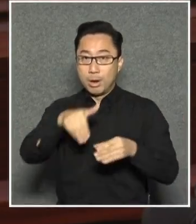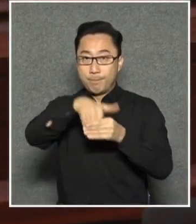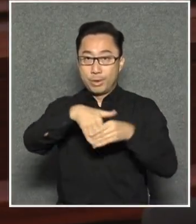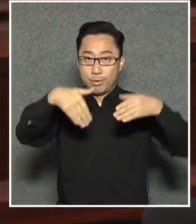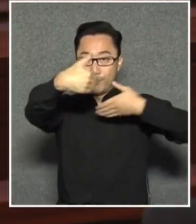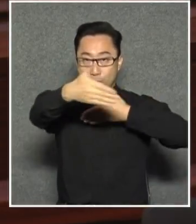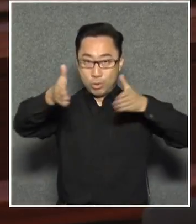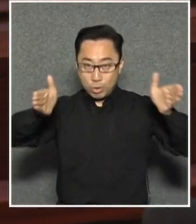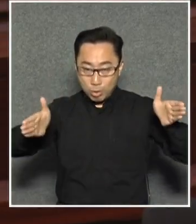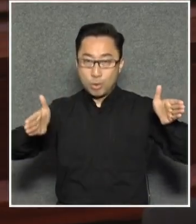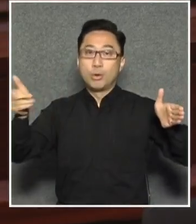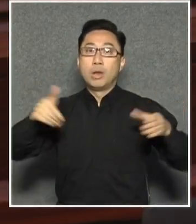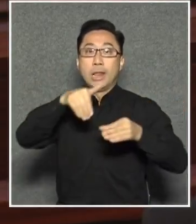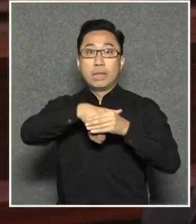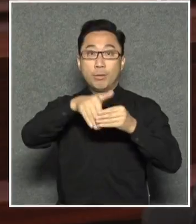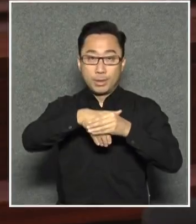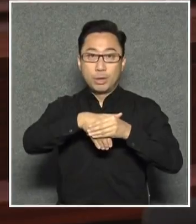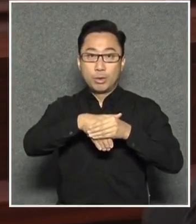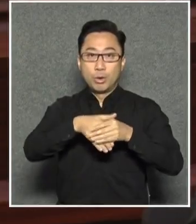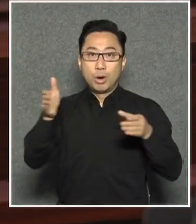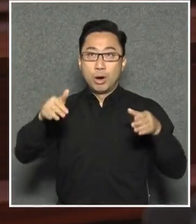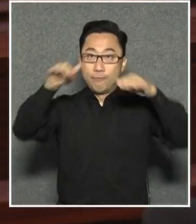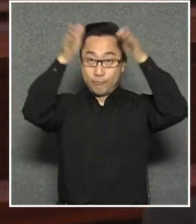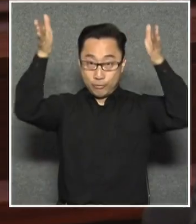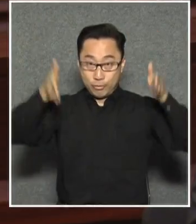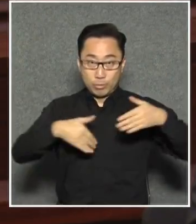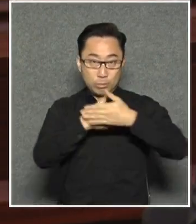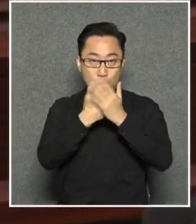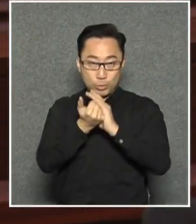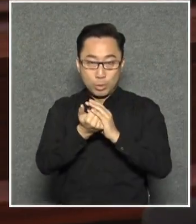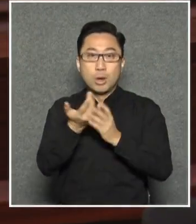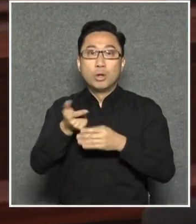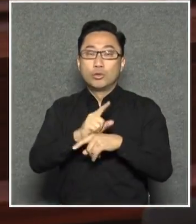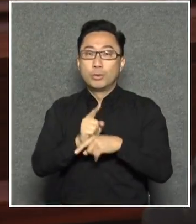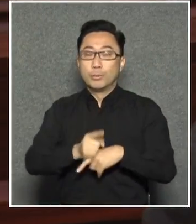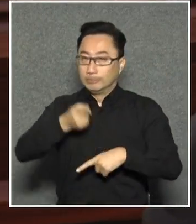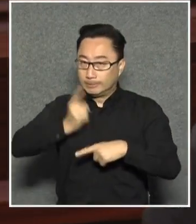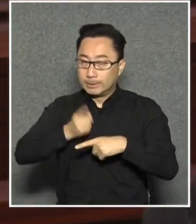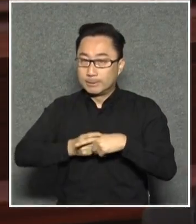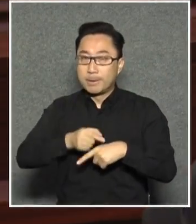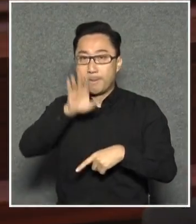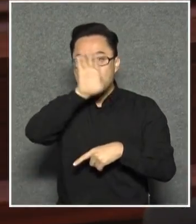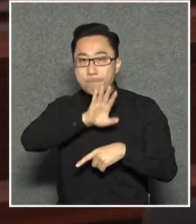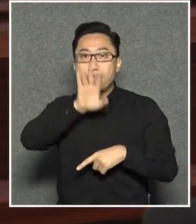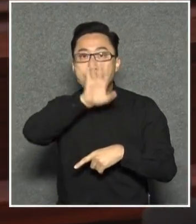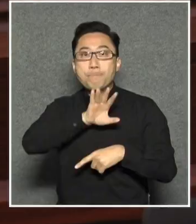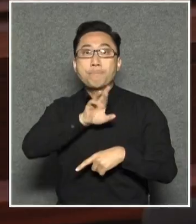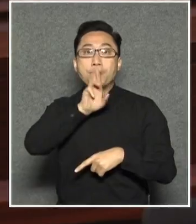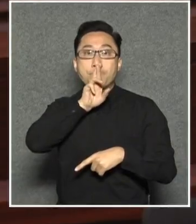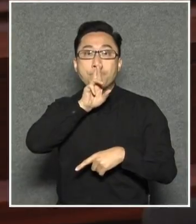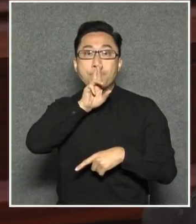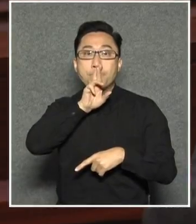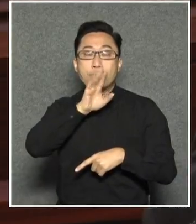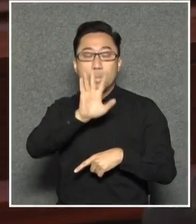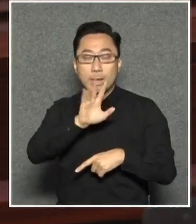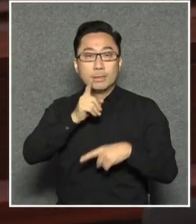間嘅設計啊等等咧，都係會200%啊嚟到去確保翻呢個暗票係暗到好暗嘅，即係